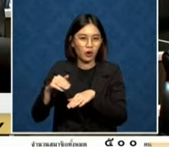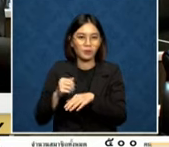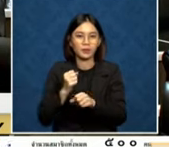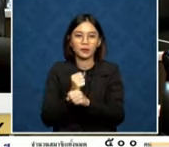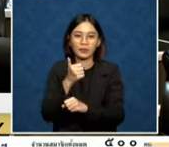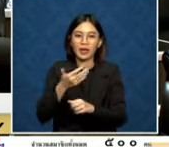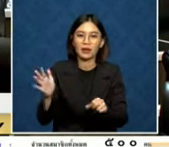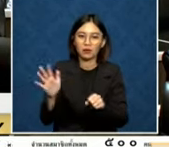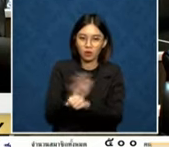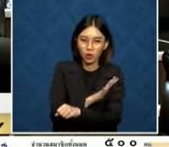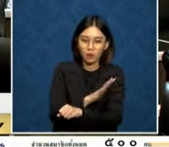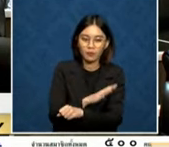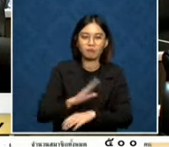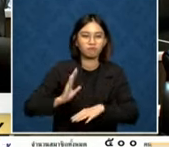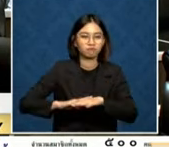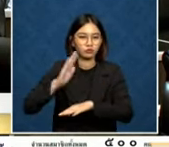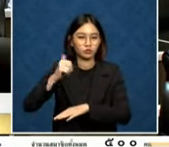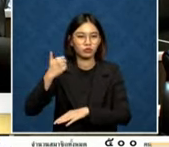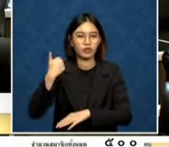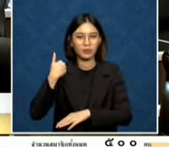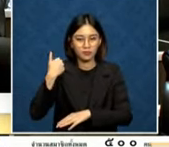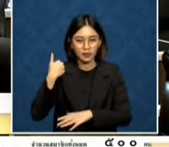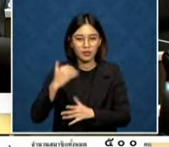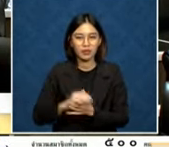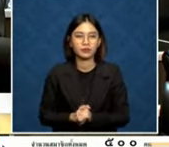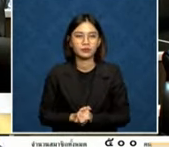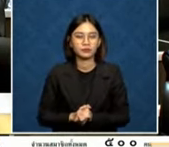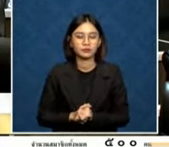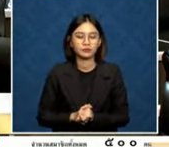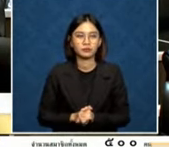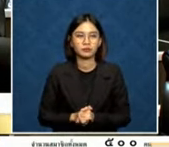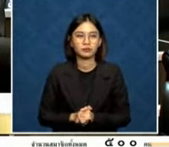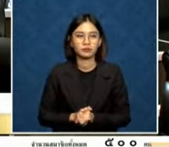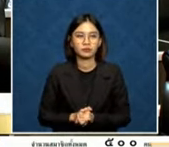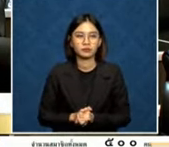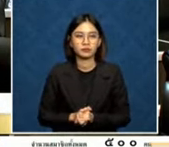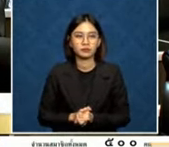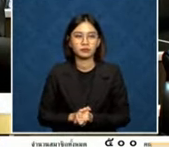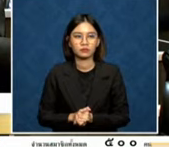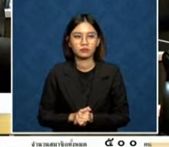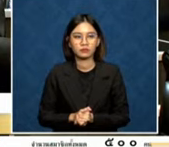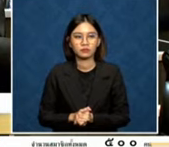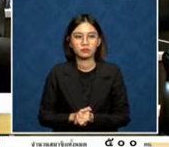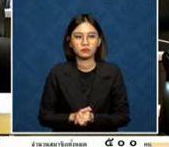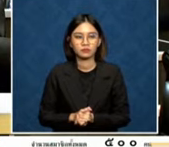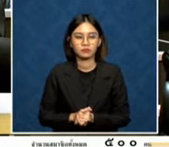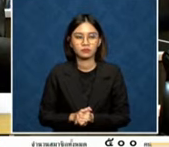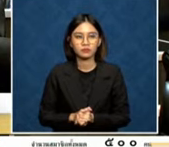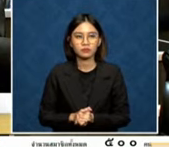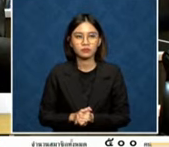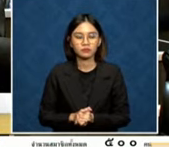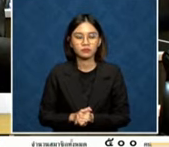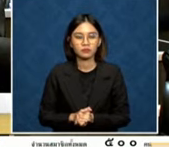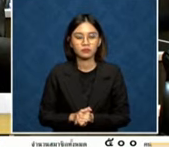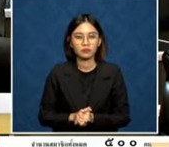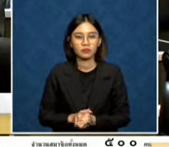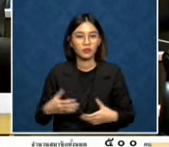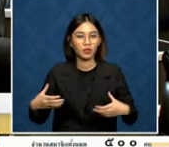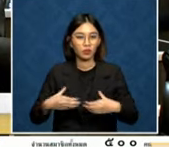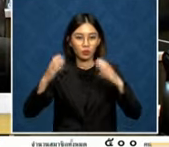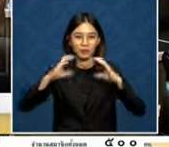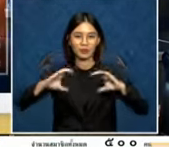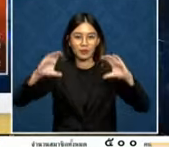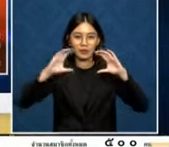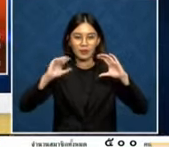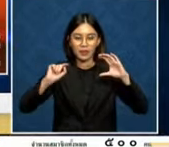เต็มที่นะครับเพิ่มศักยภาพได้อย่างเต็มที่ครับอีกด้านนึงครับท่านประธานที่รัฐบาลเนี่ยให้